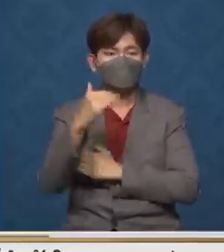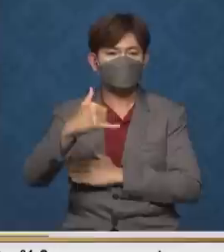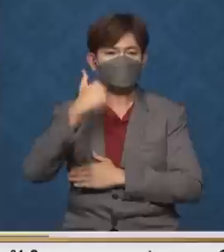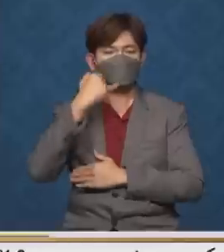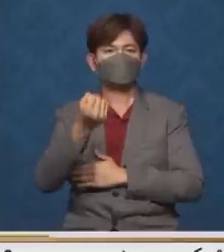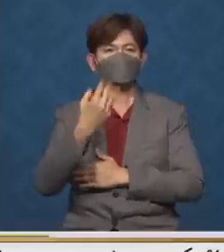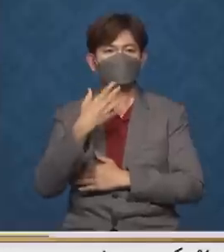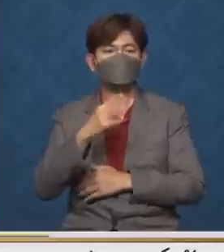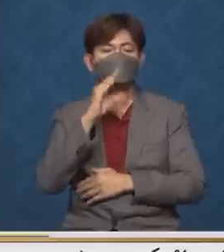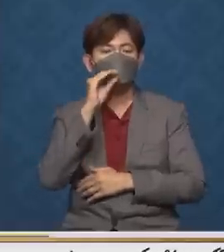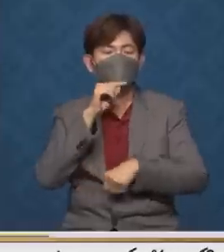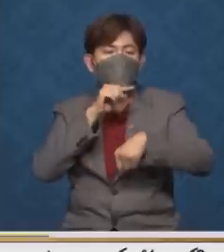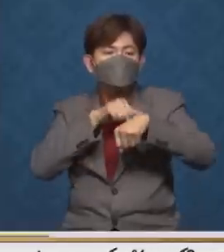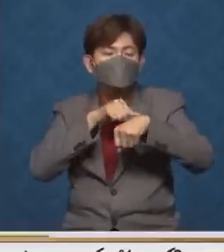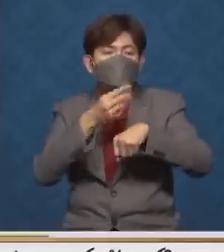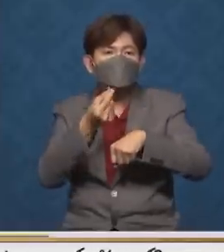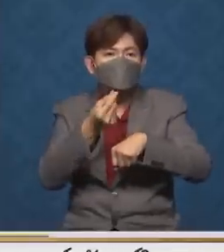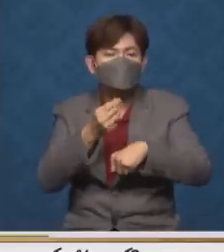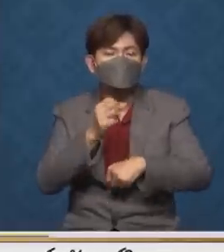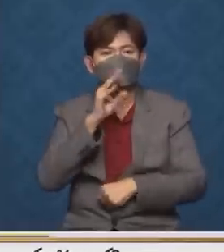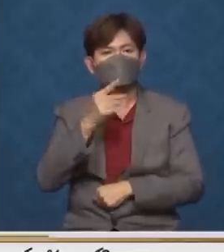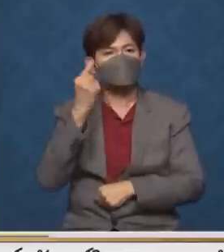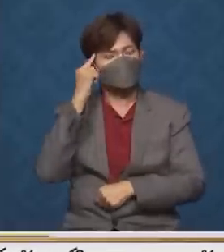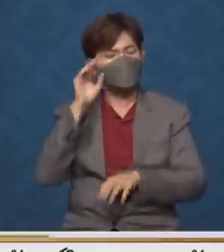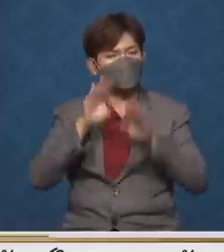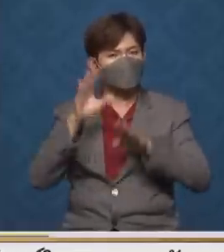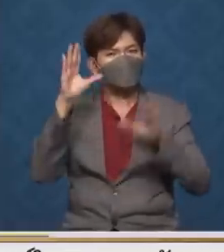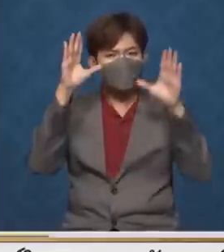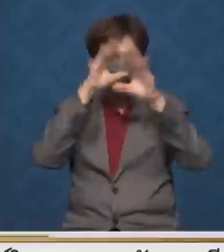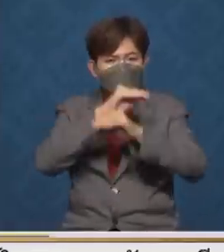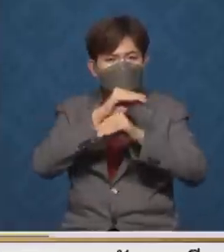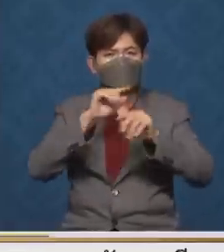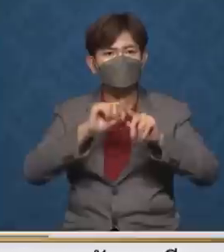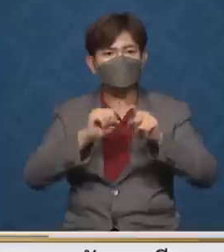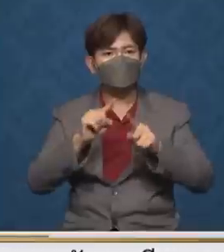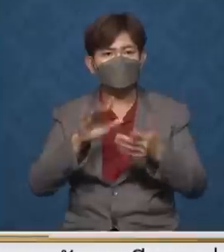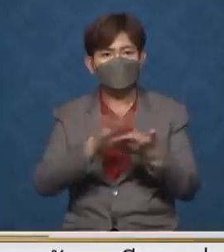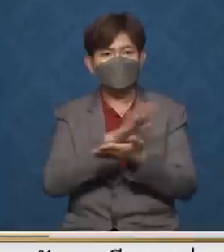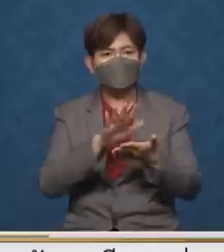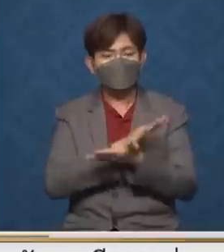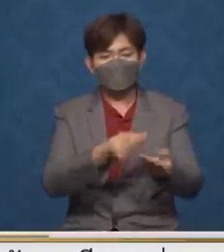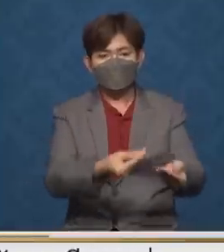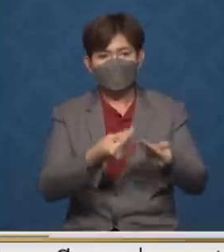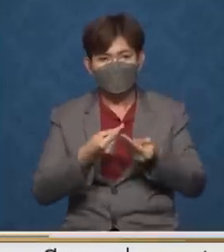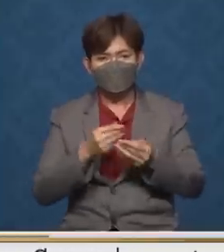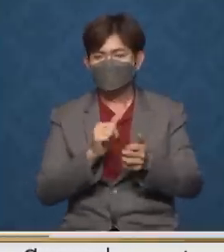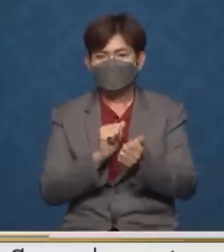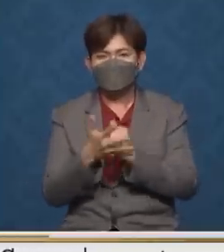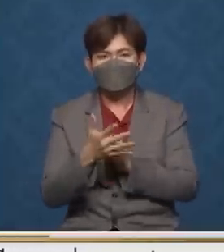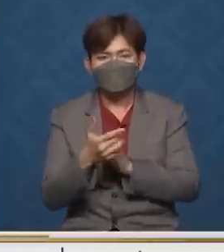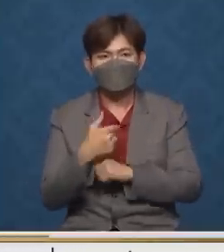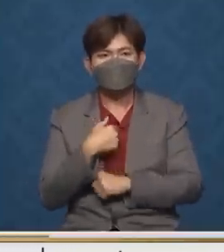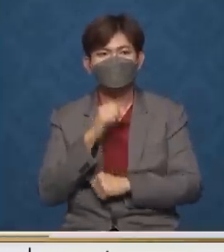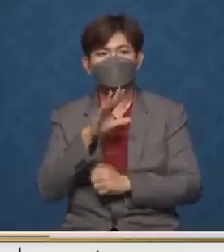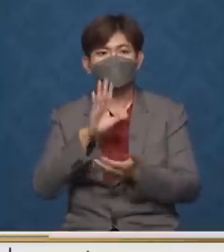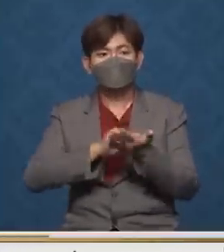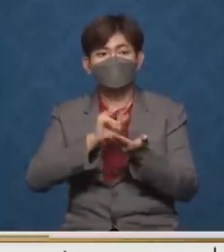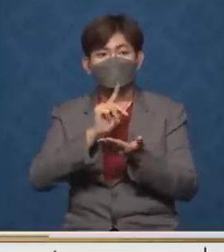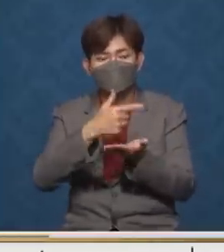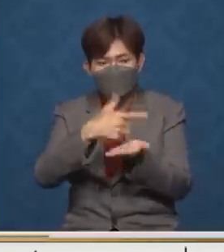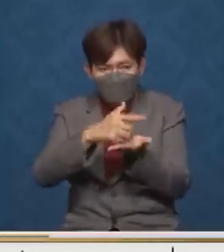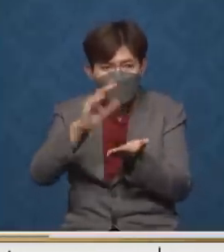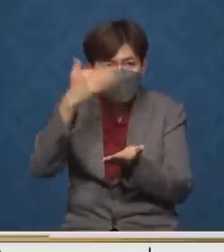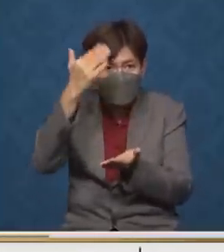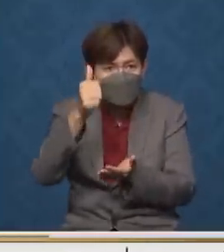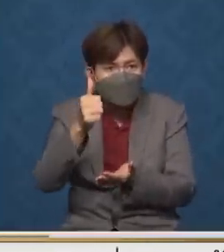พูดกี่โมงผมบอกวาน่าจะชวงค ๆ แต่วิงเอาเอกสารมาให้นาจะไม่ทันบอกขอมูพี่ก่อนแล้ัน